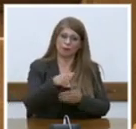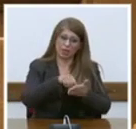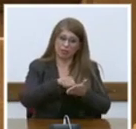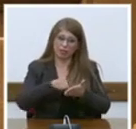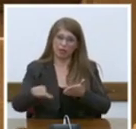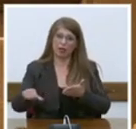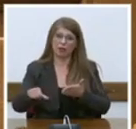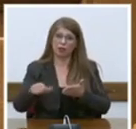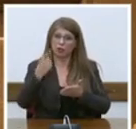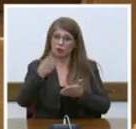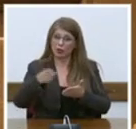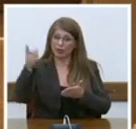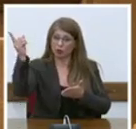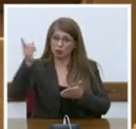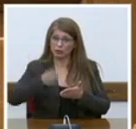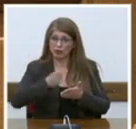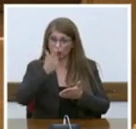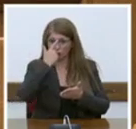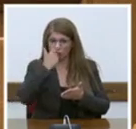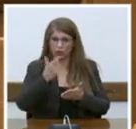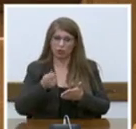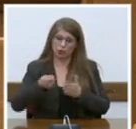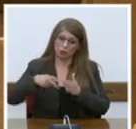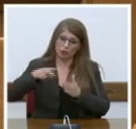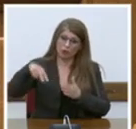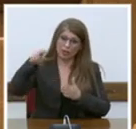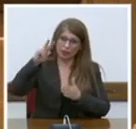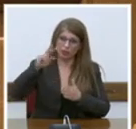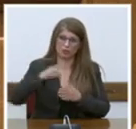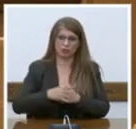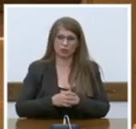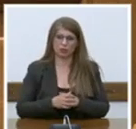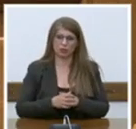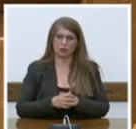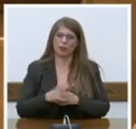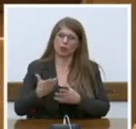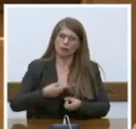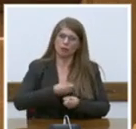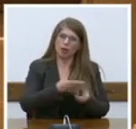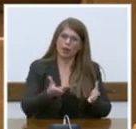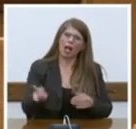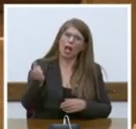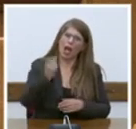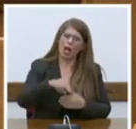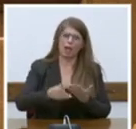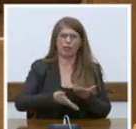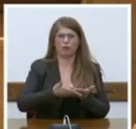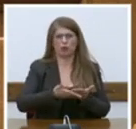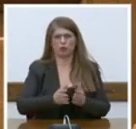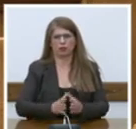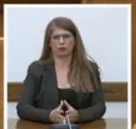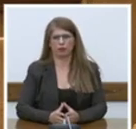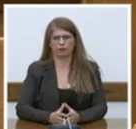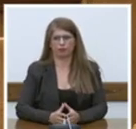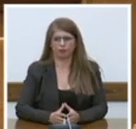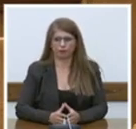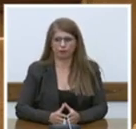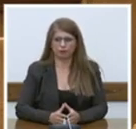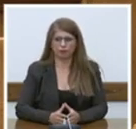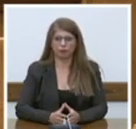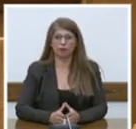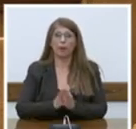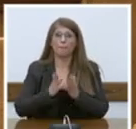το 100% των προσαυξήσεών τους ή παρέχοντας άλλες διευκολύνσεις. Οι μεγάλες